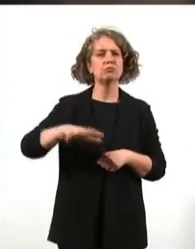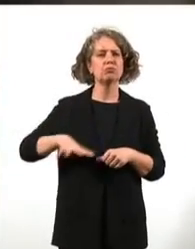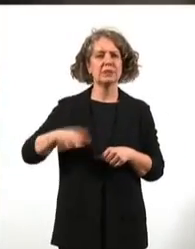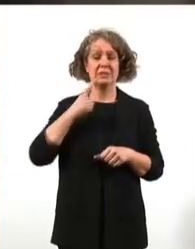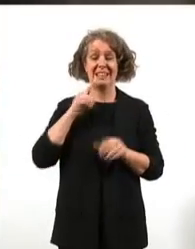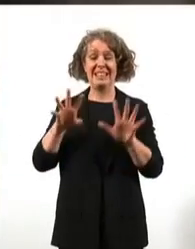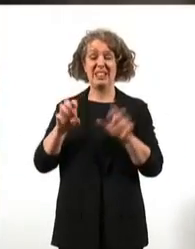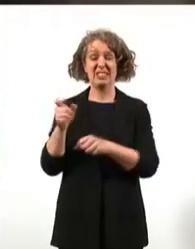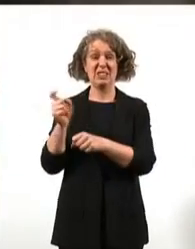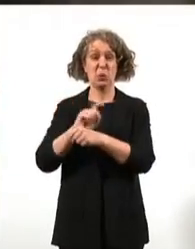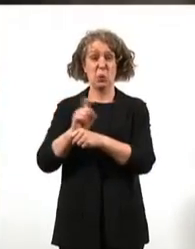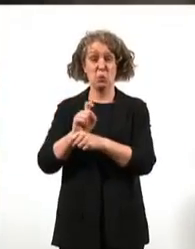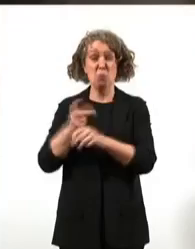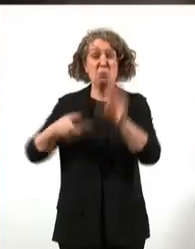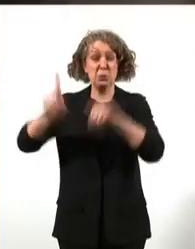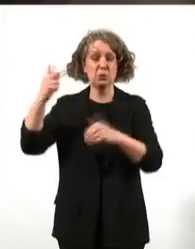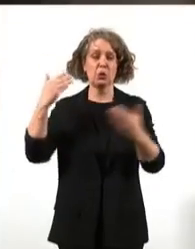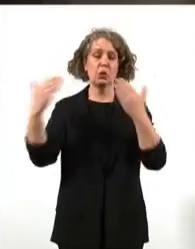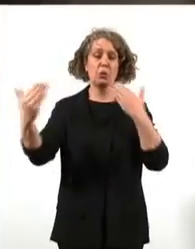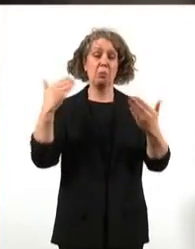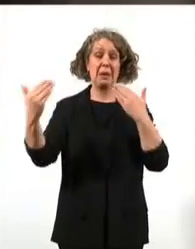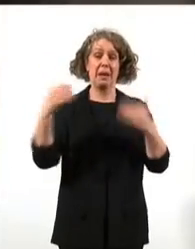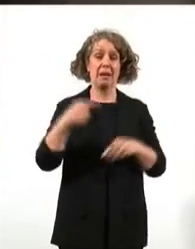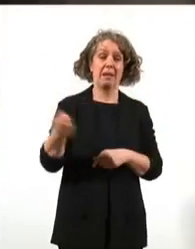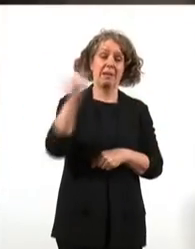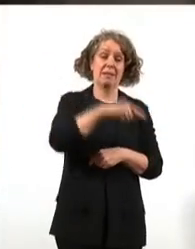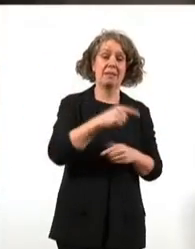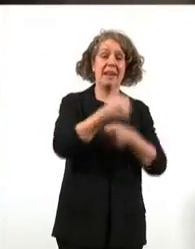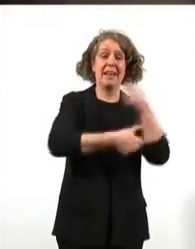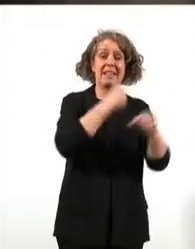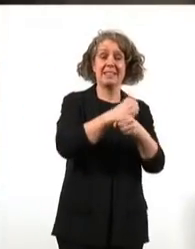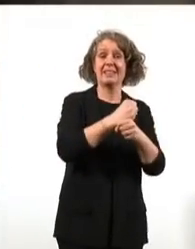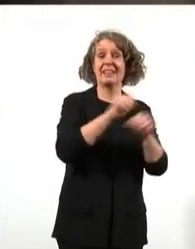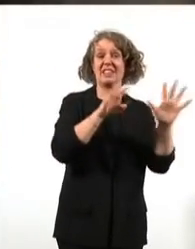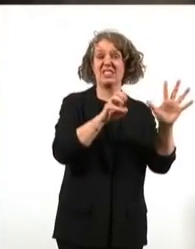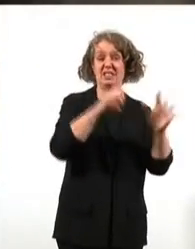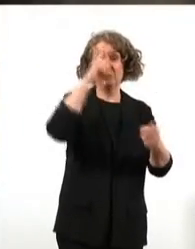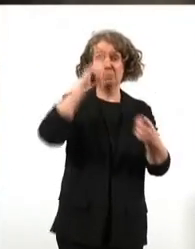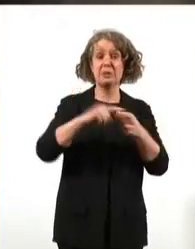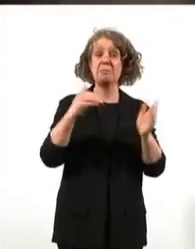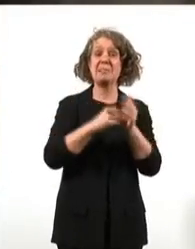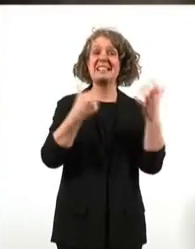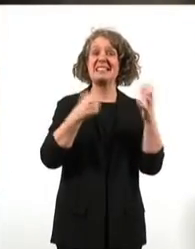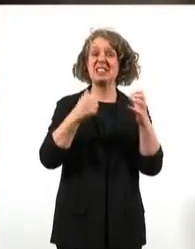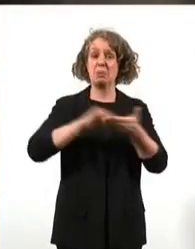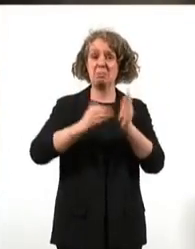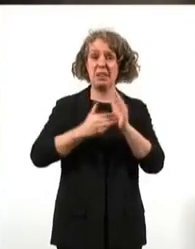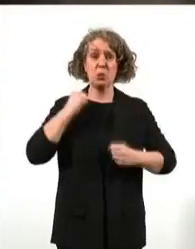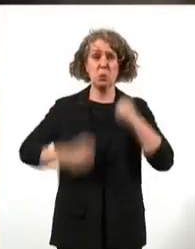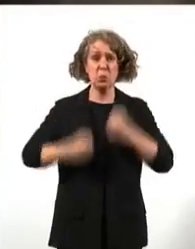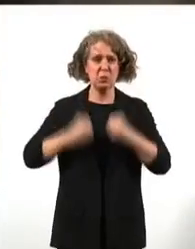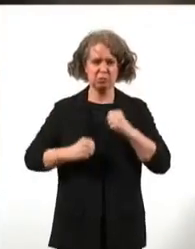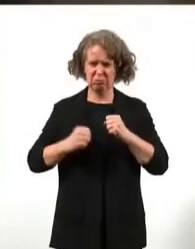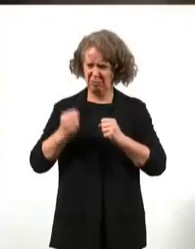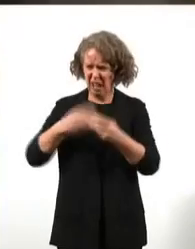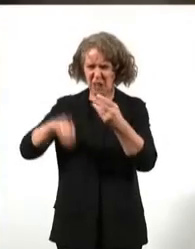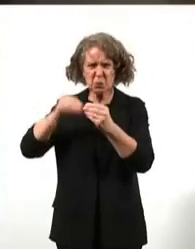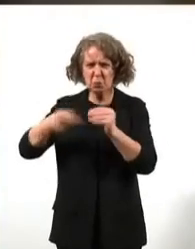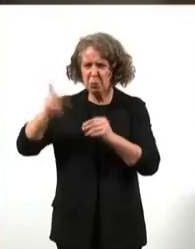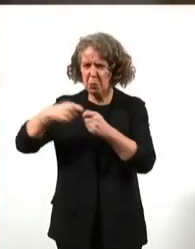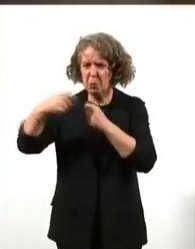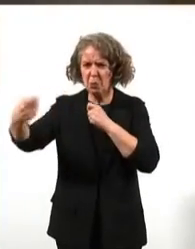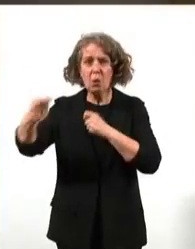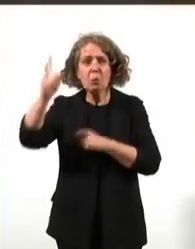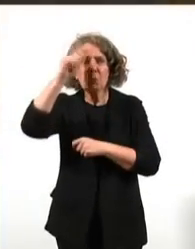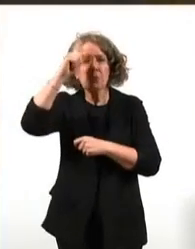secondes de plus aujourd'hui pour courir 1600 mètres que dans les années 90. Alors pourquoi? Tout simplement pour les mêmes raisons qu'on